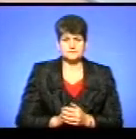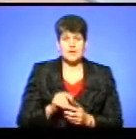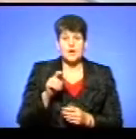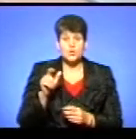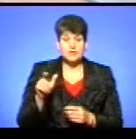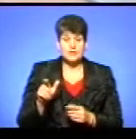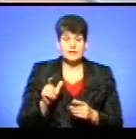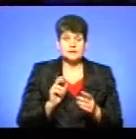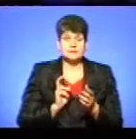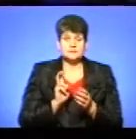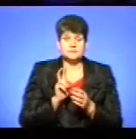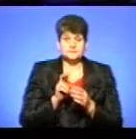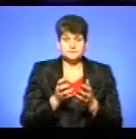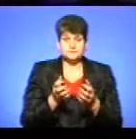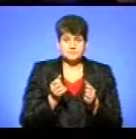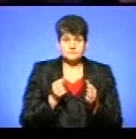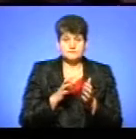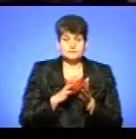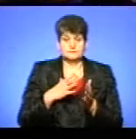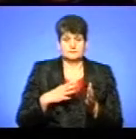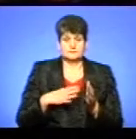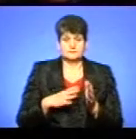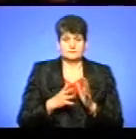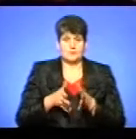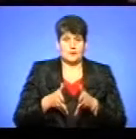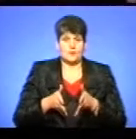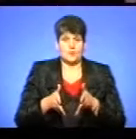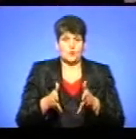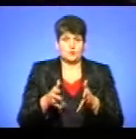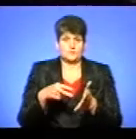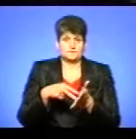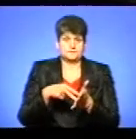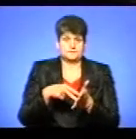Люди, які не помістилися в приймальні, чекають на коридорі.